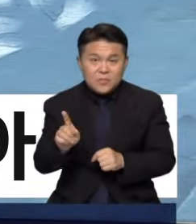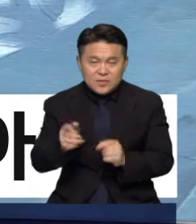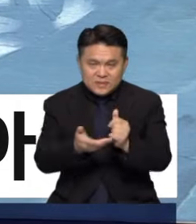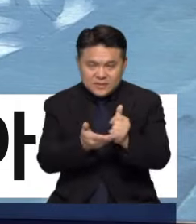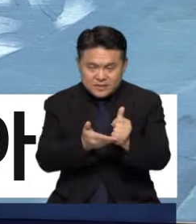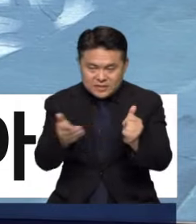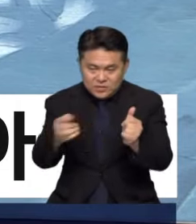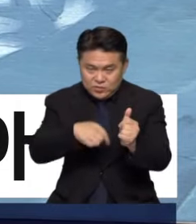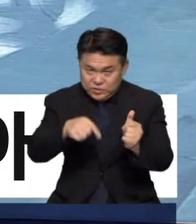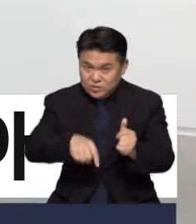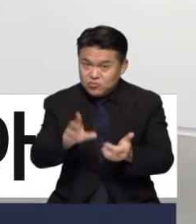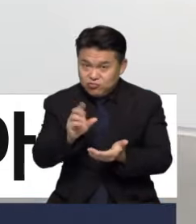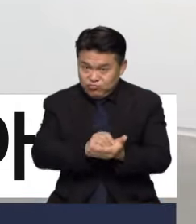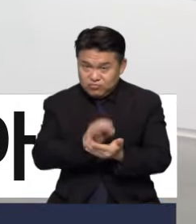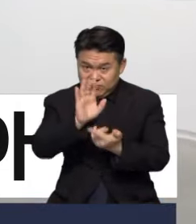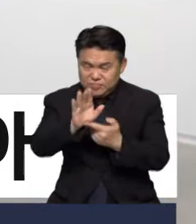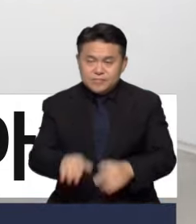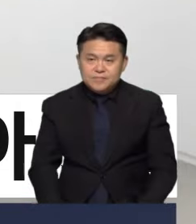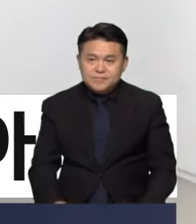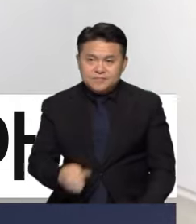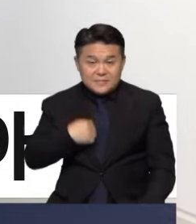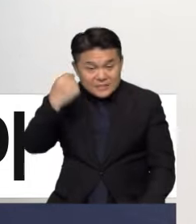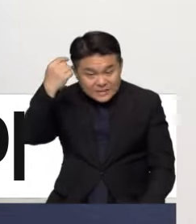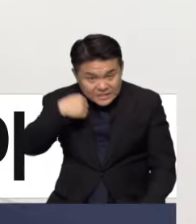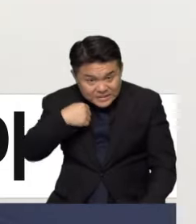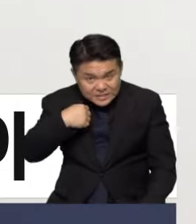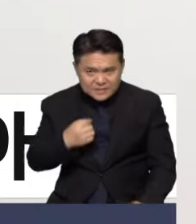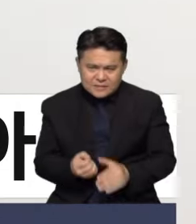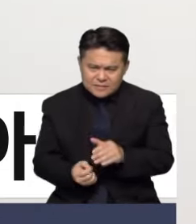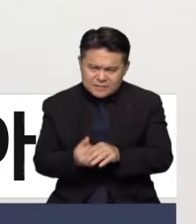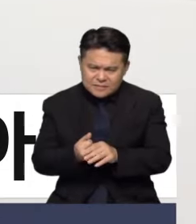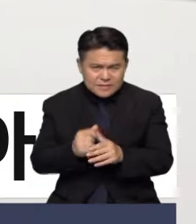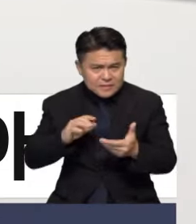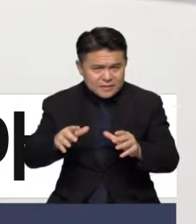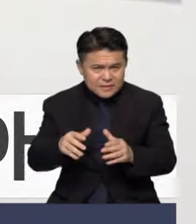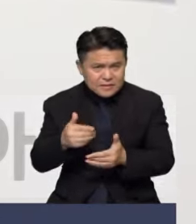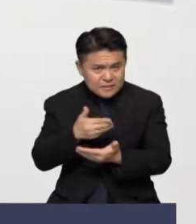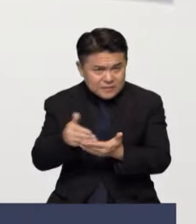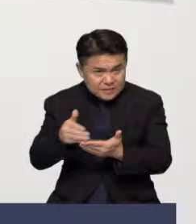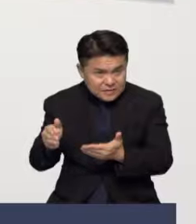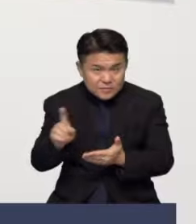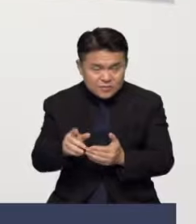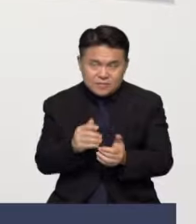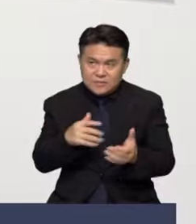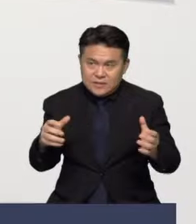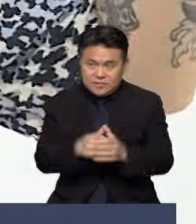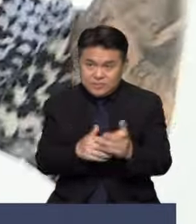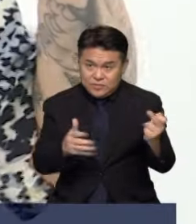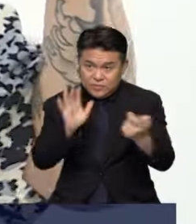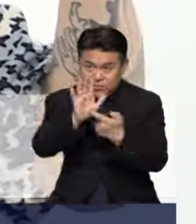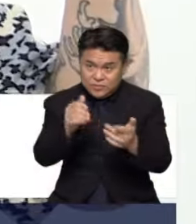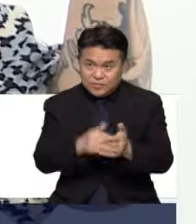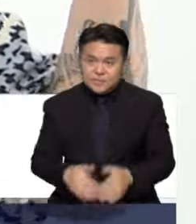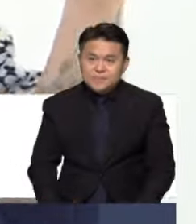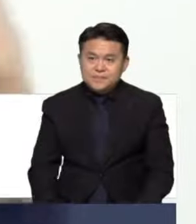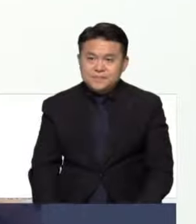주제로 열렸습니다. 작가 자신이 느낀 이국적인 풍경을 12점의 작품에 담았습니다.